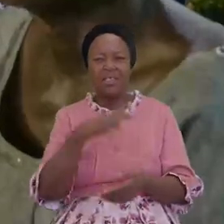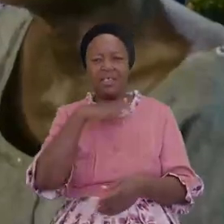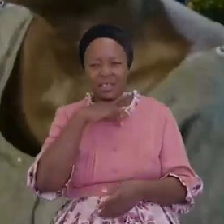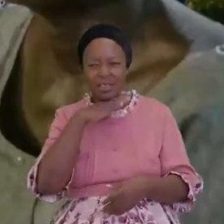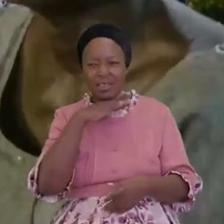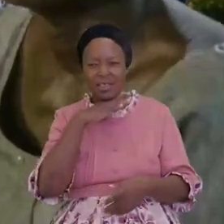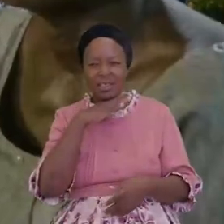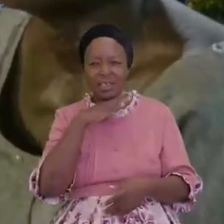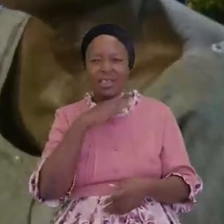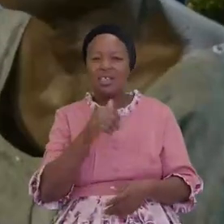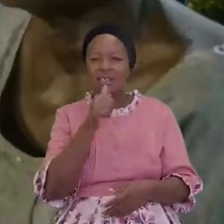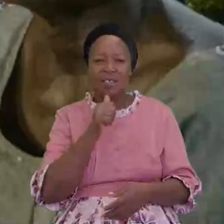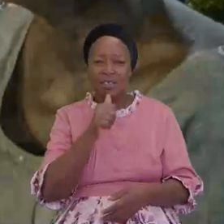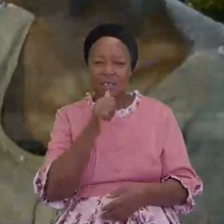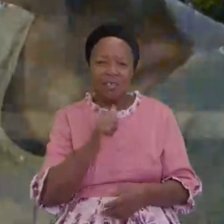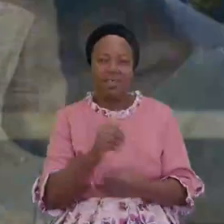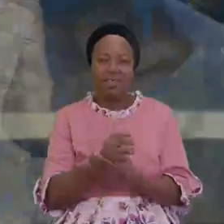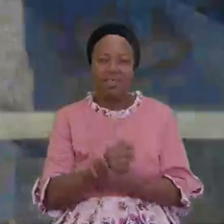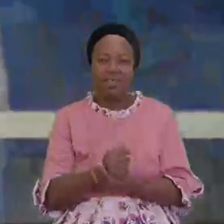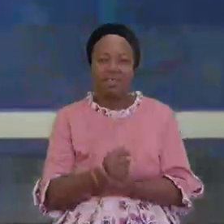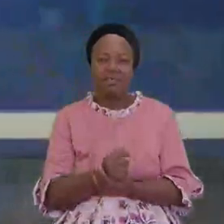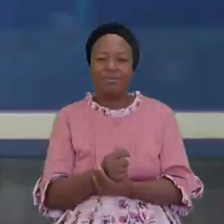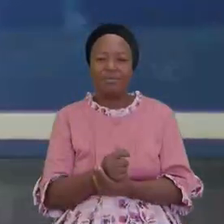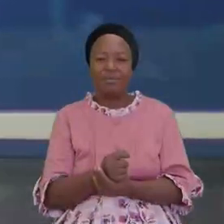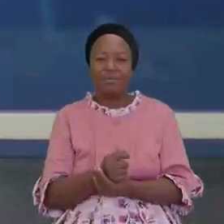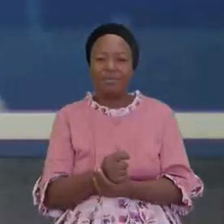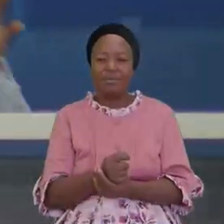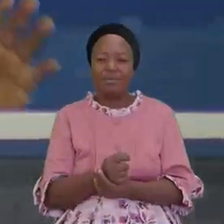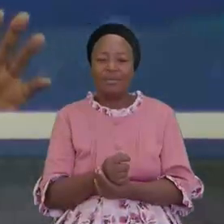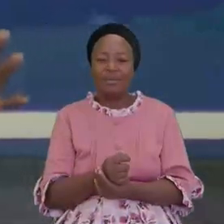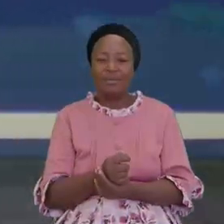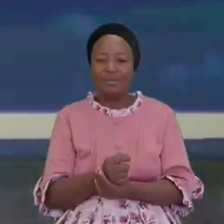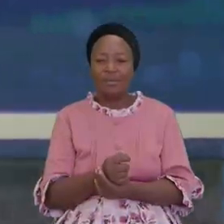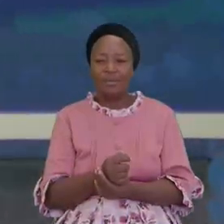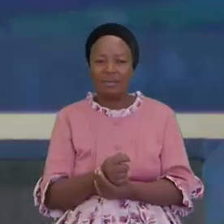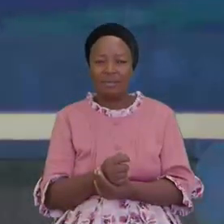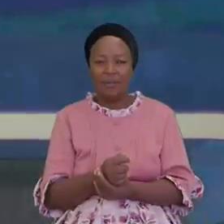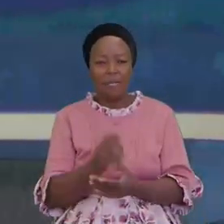Et le Seigneur t'affranchira de ces secrets abominables.